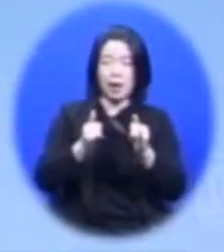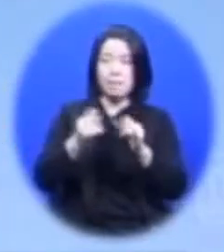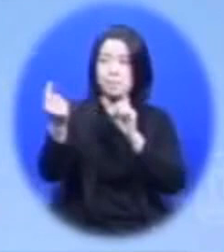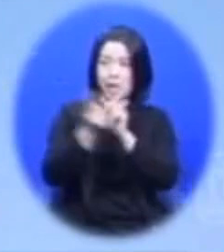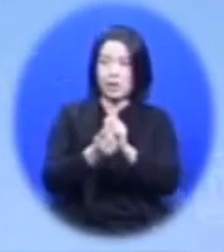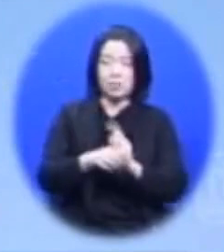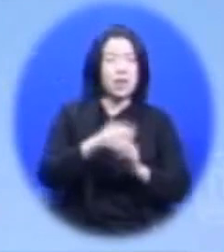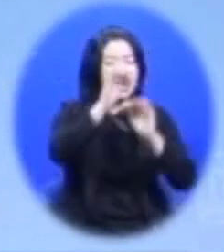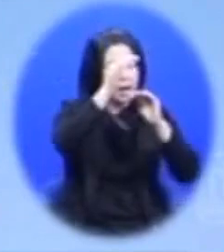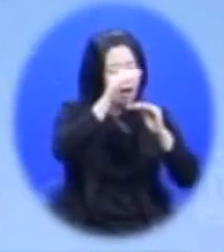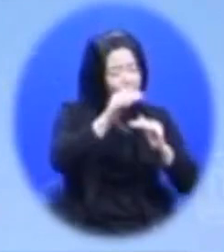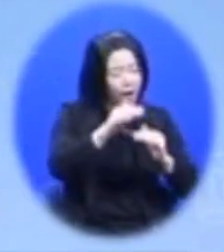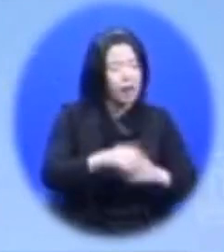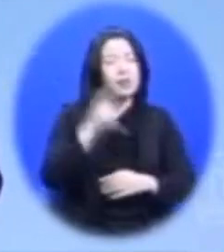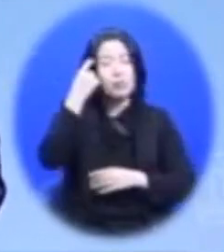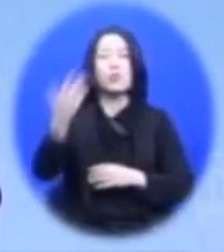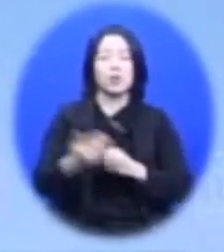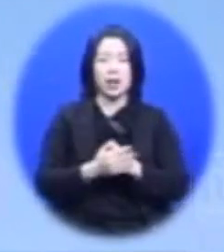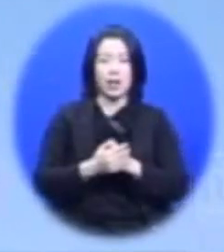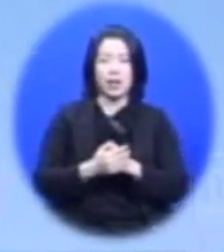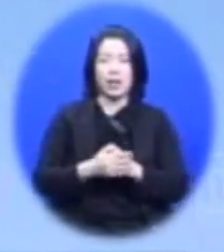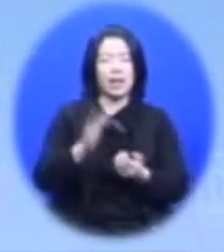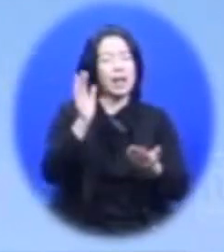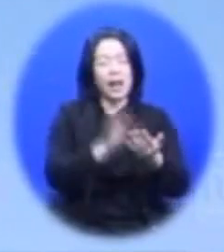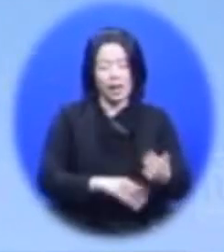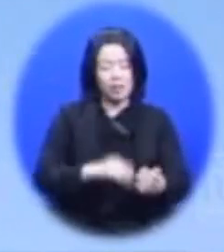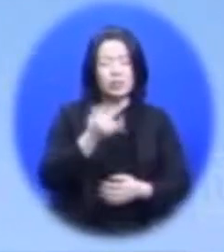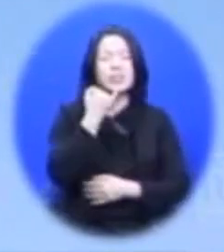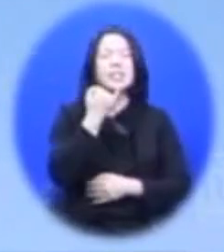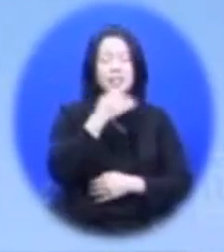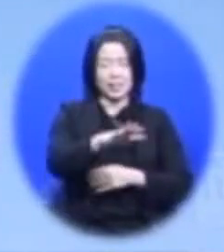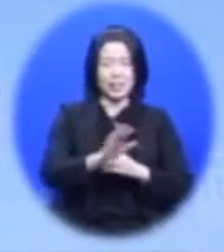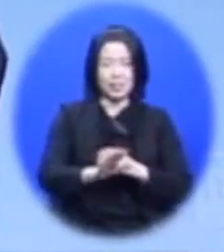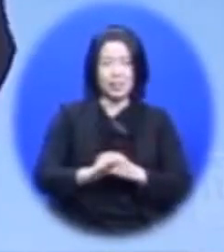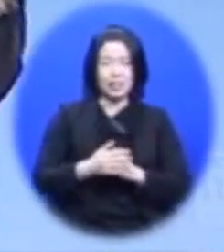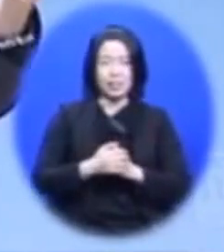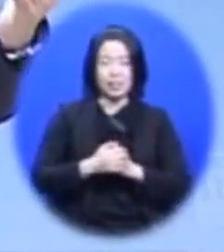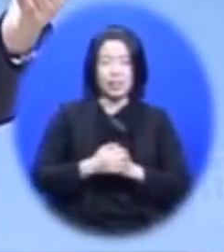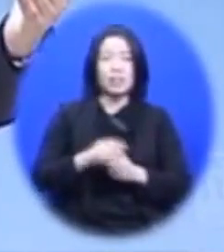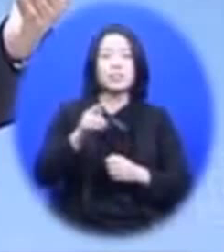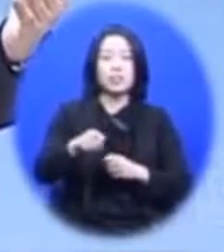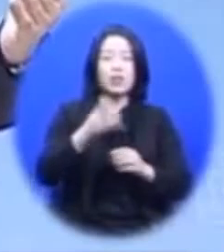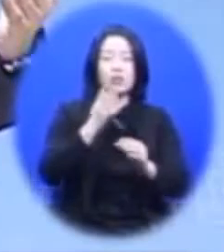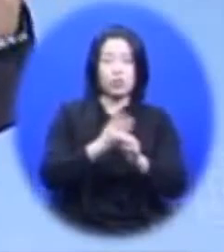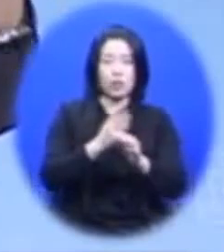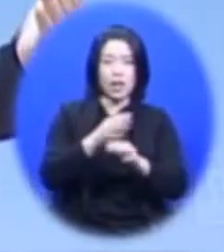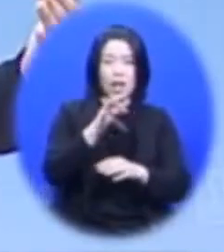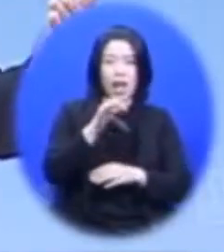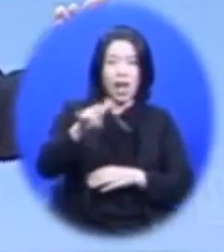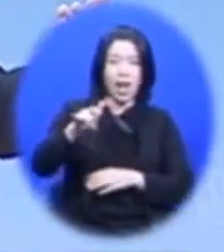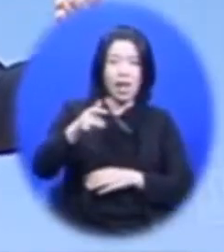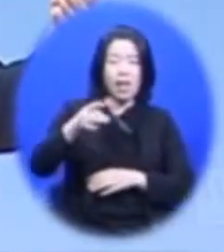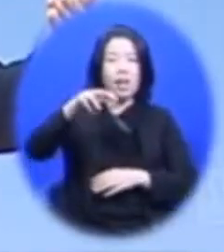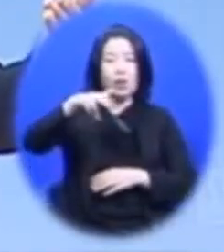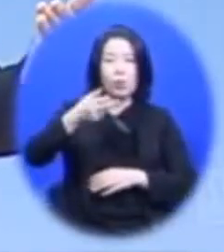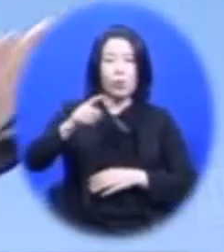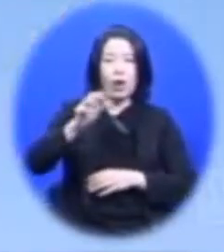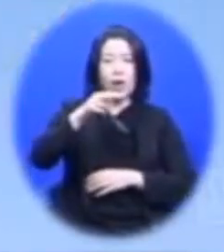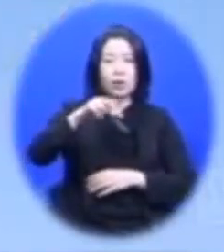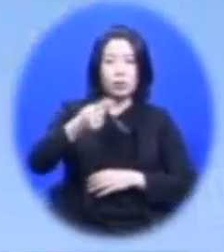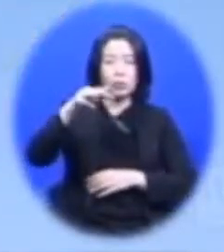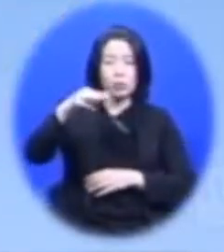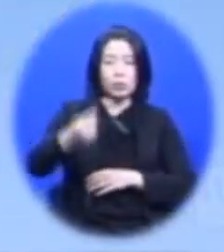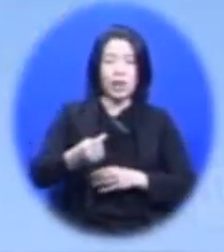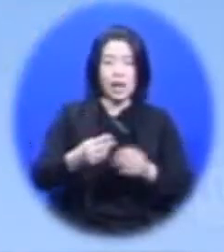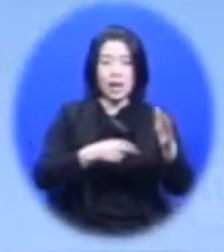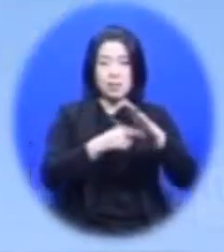사정이 생겼는데 아유 목사님 이제는 안 해도 돼요. 그러다가 에콰도르에 비전 트립을 갔다가 거기서